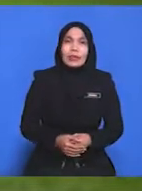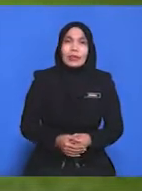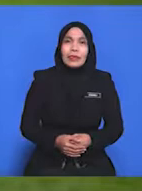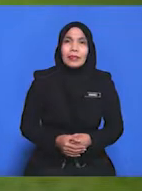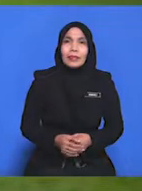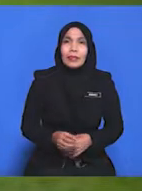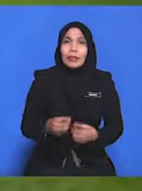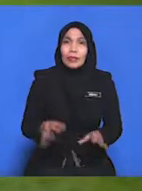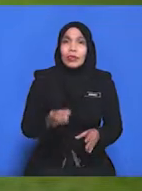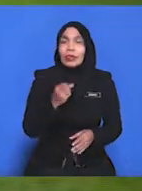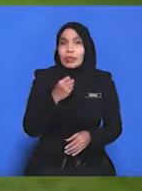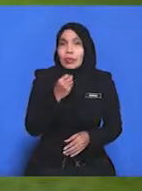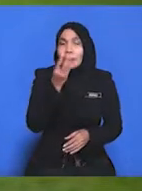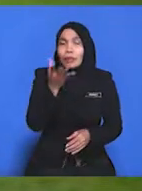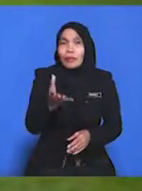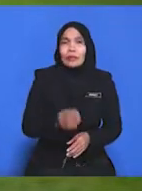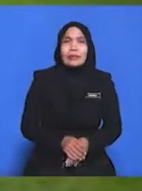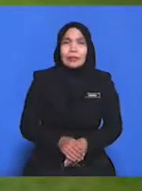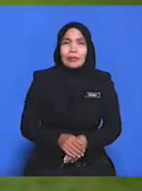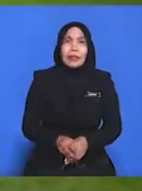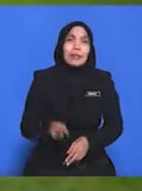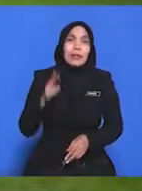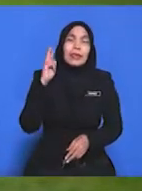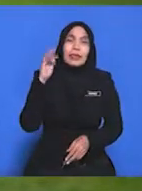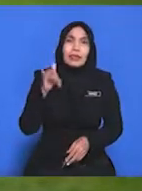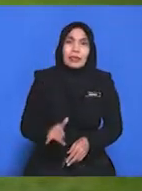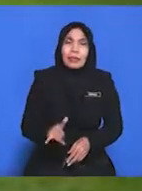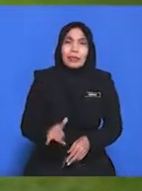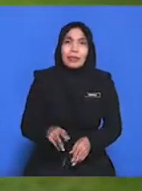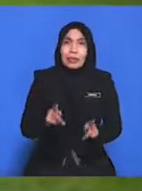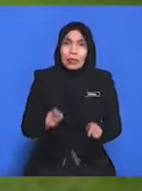yang perlu dipertimbangkan dalam penganjuran pertandingan sukan.